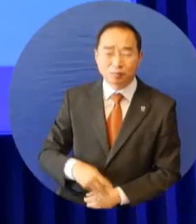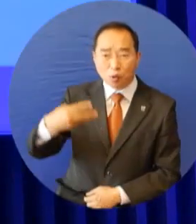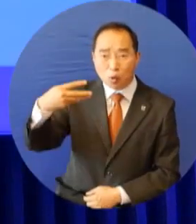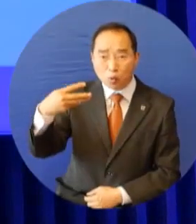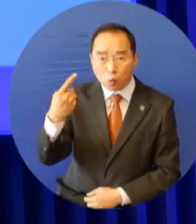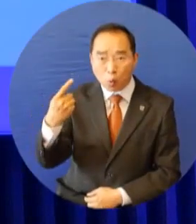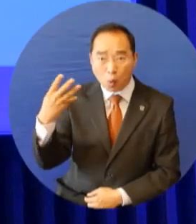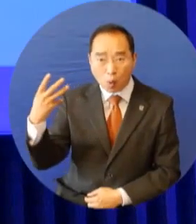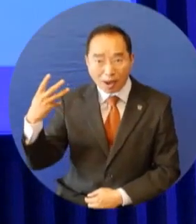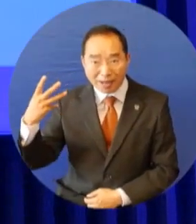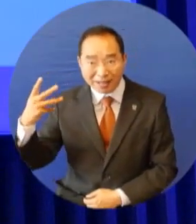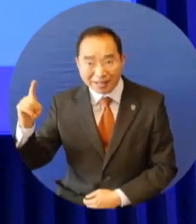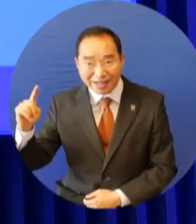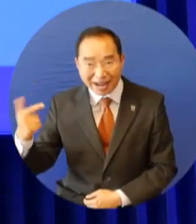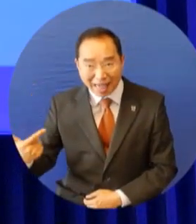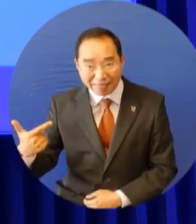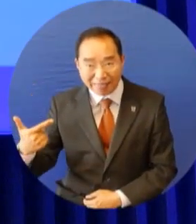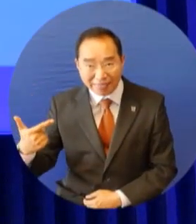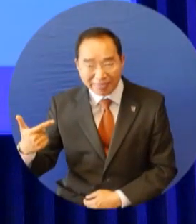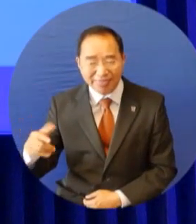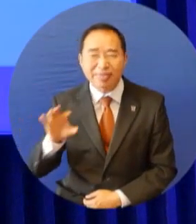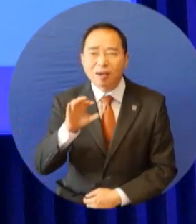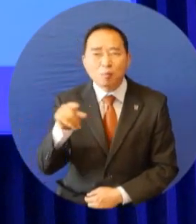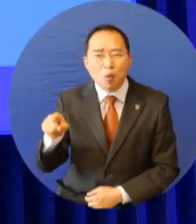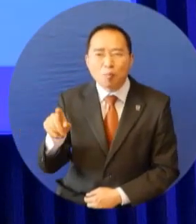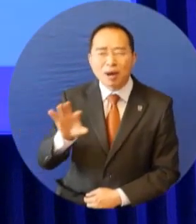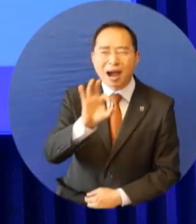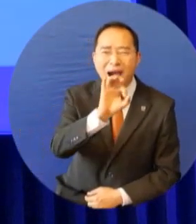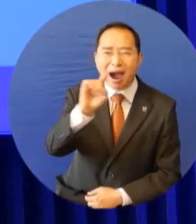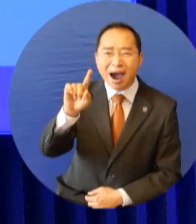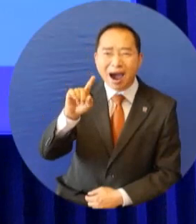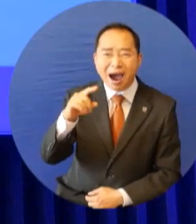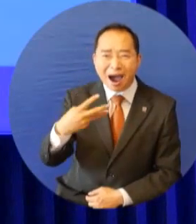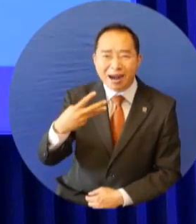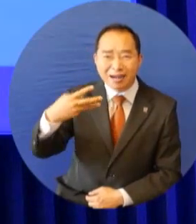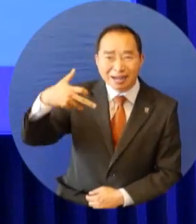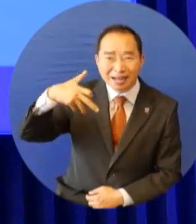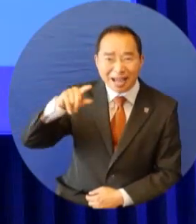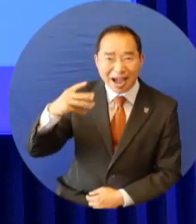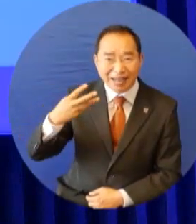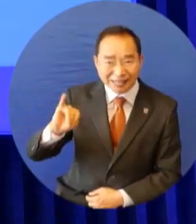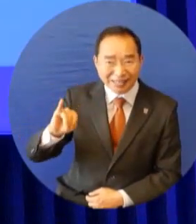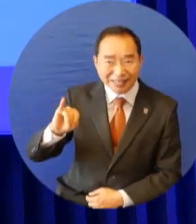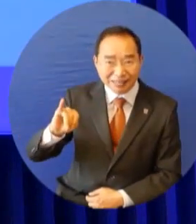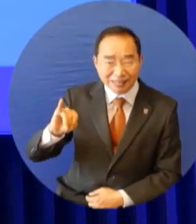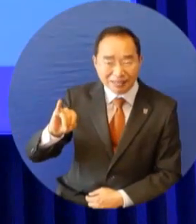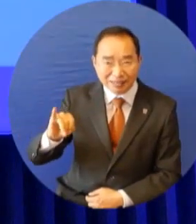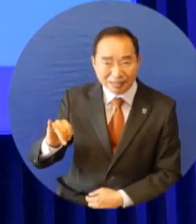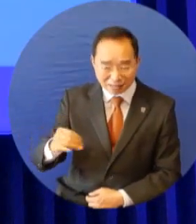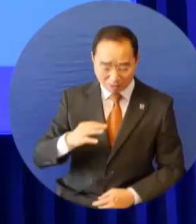토라는 그 알칼리성 식품이라 이건 뭐 좋지 않은데 장에 되게 좋고